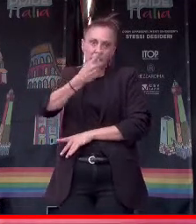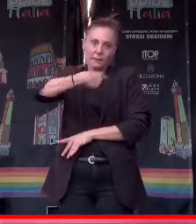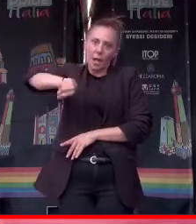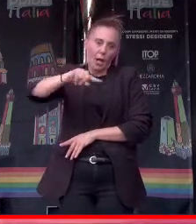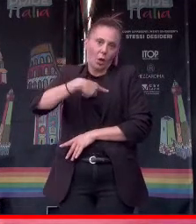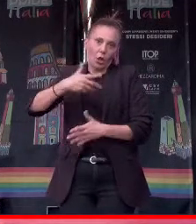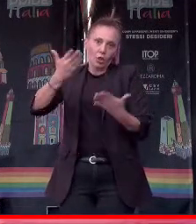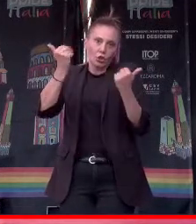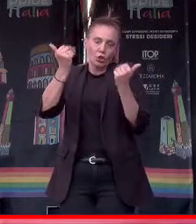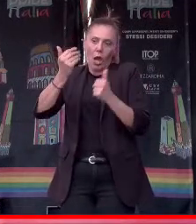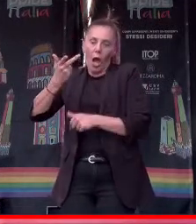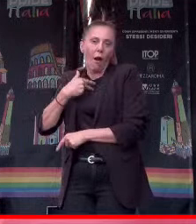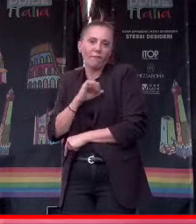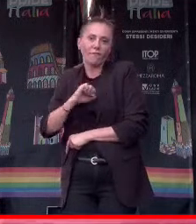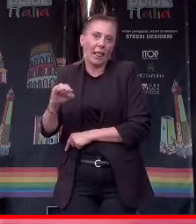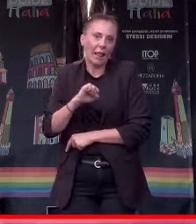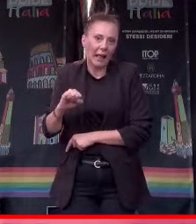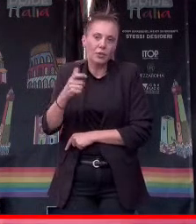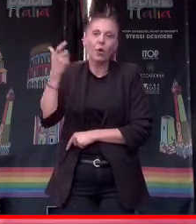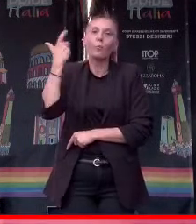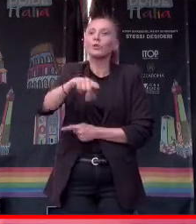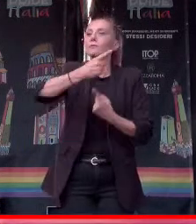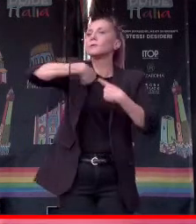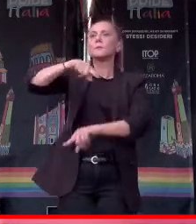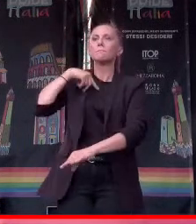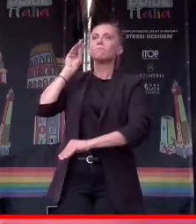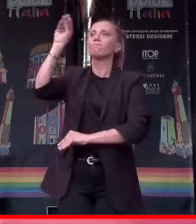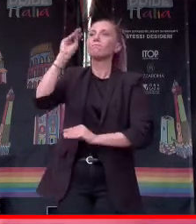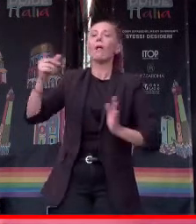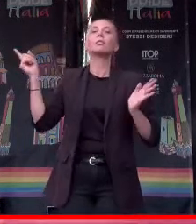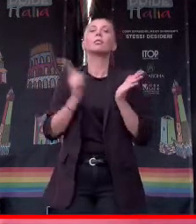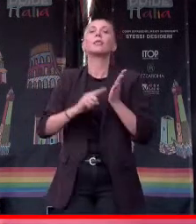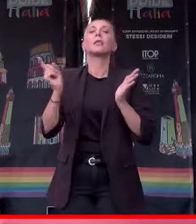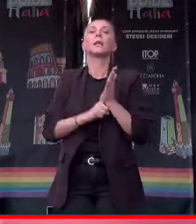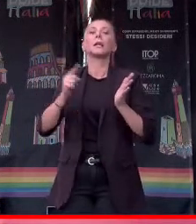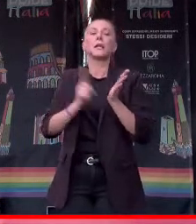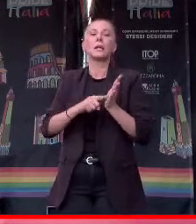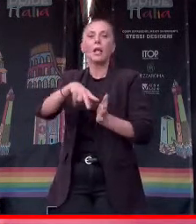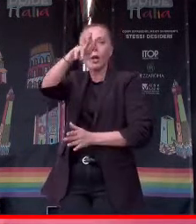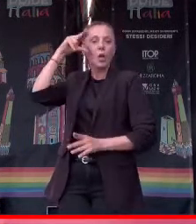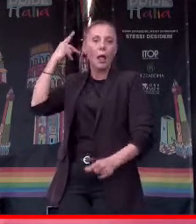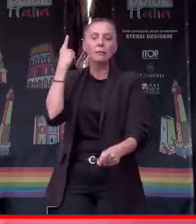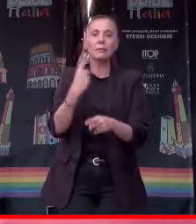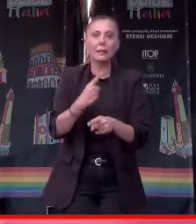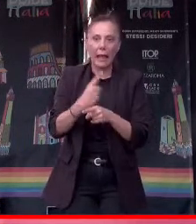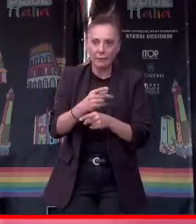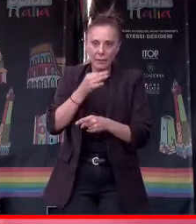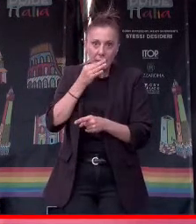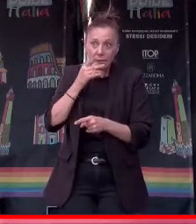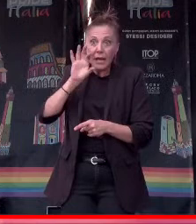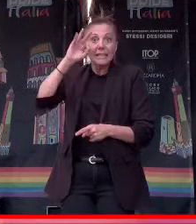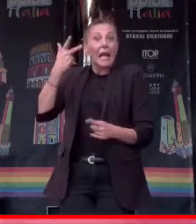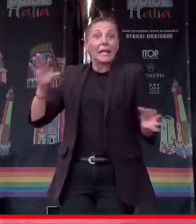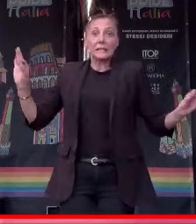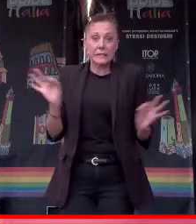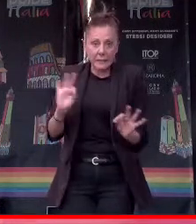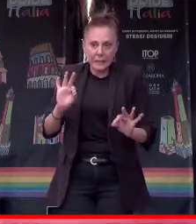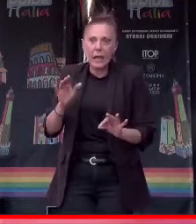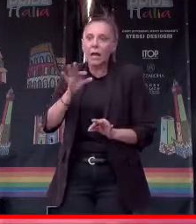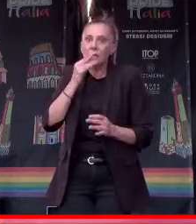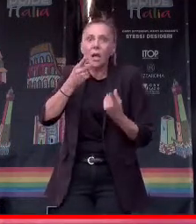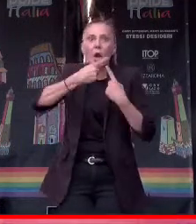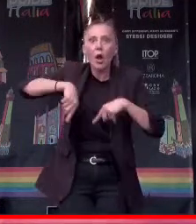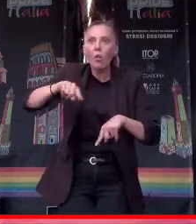36 anni a chiedere che vengano riconosciuti i nostri diritti, dovremmo passare i prossimi 36 anni a chiedere che venga fatto un PEBA come